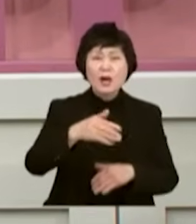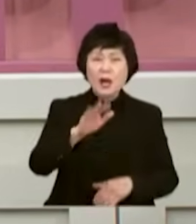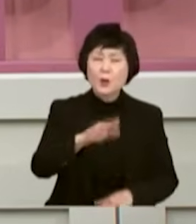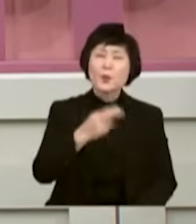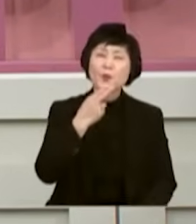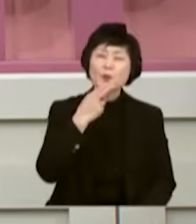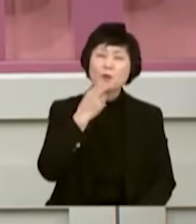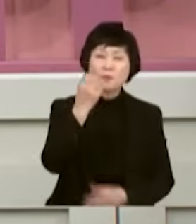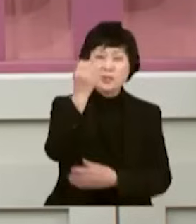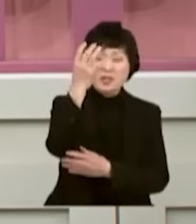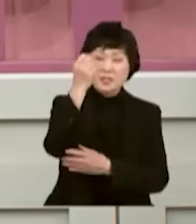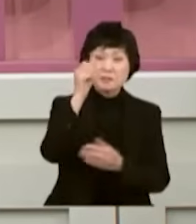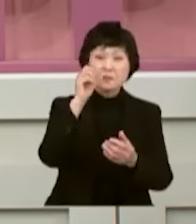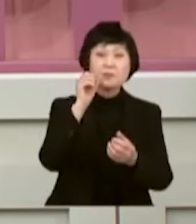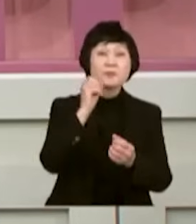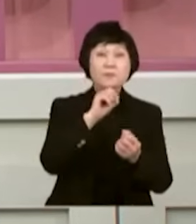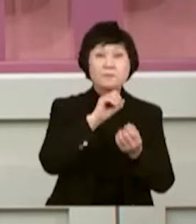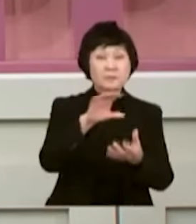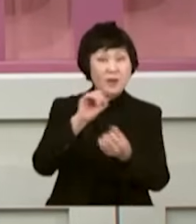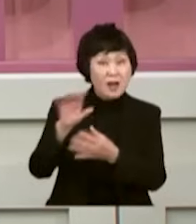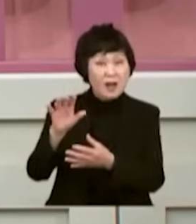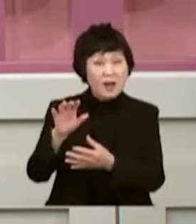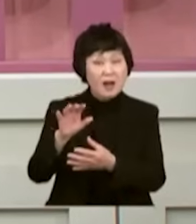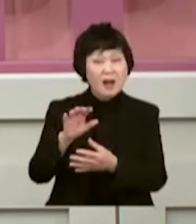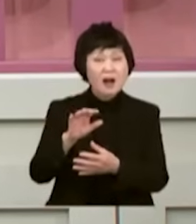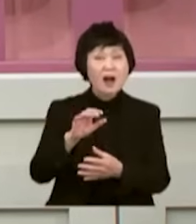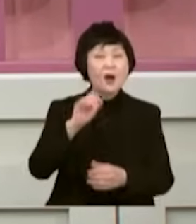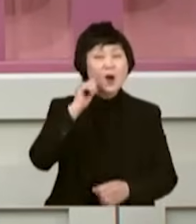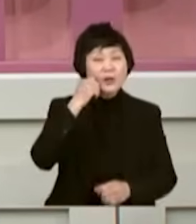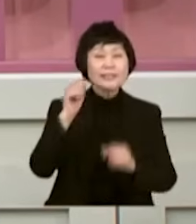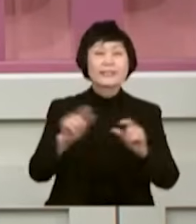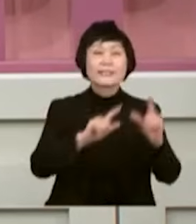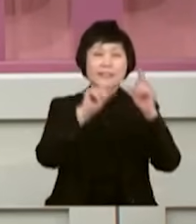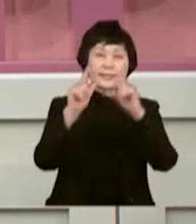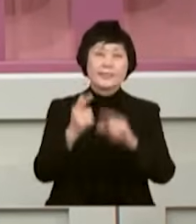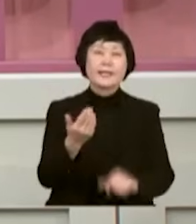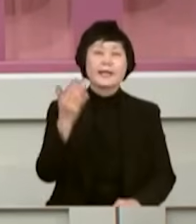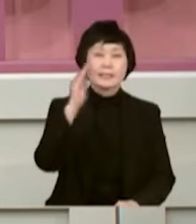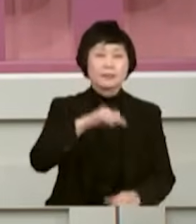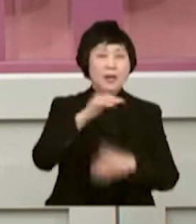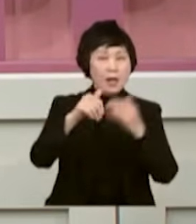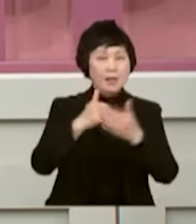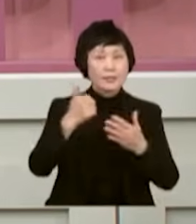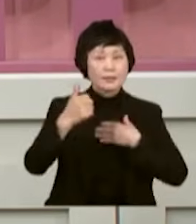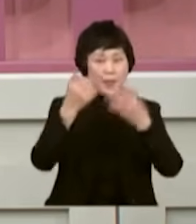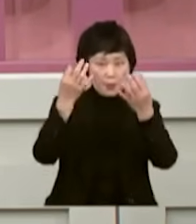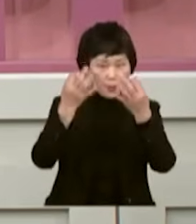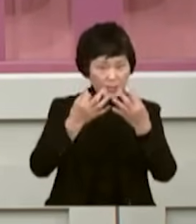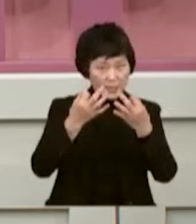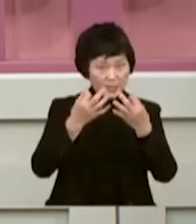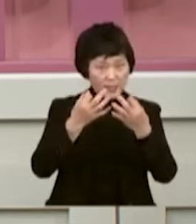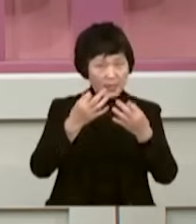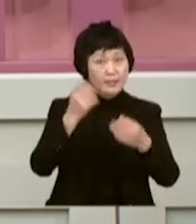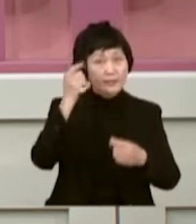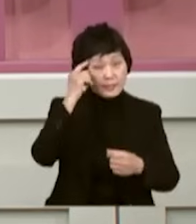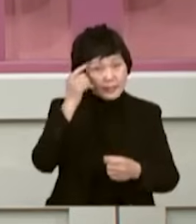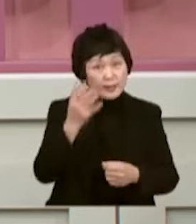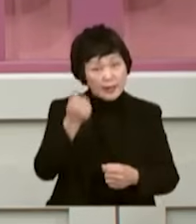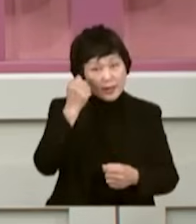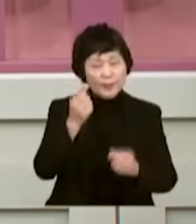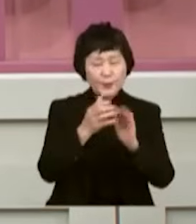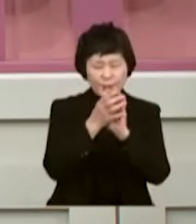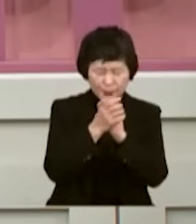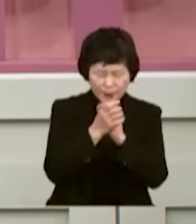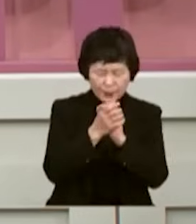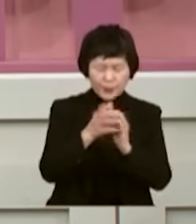말을 하고 하나님이 나를 지켜보신다는 마음으로 불평하지 않고 기도하고 또 기도했거든요. 예. 그것이 부족한 종의 그릇을